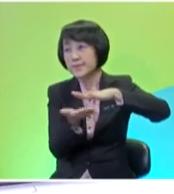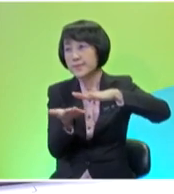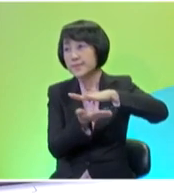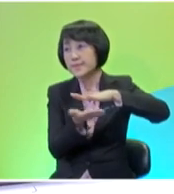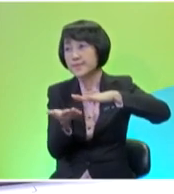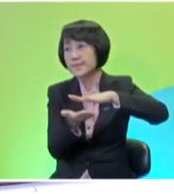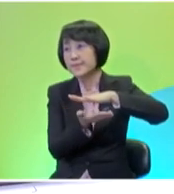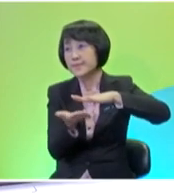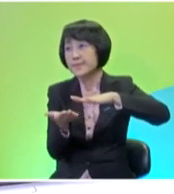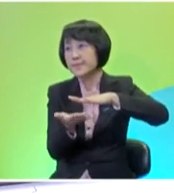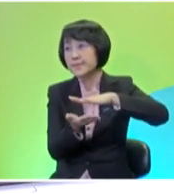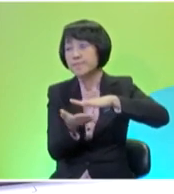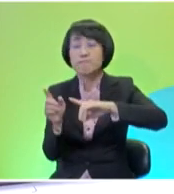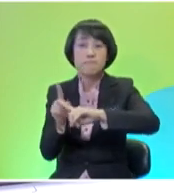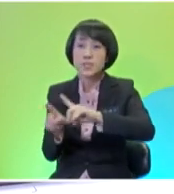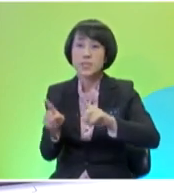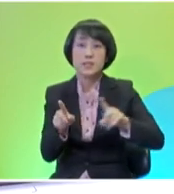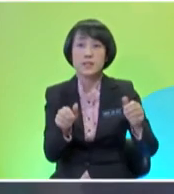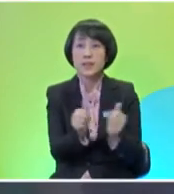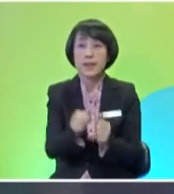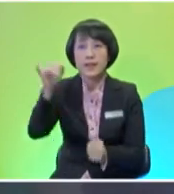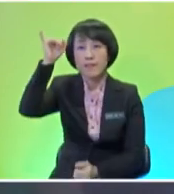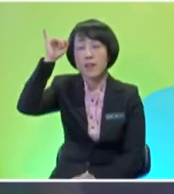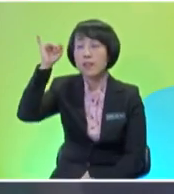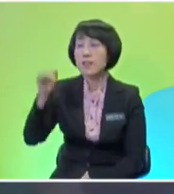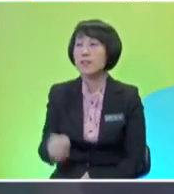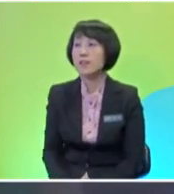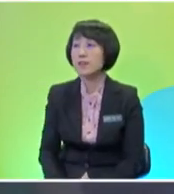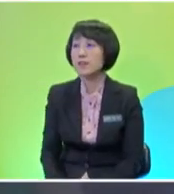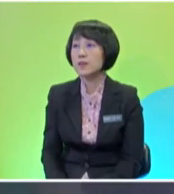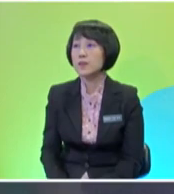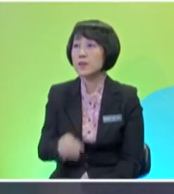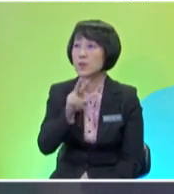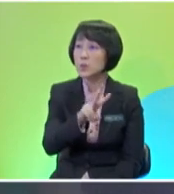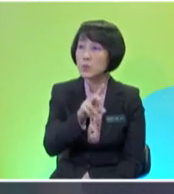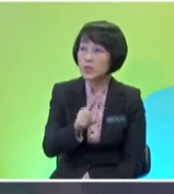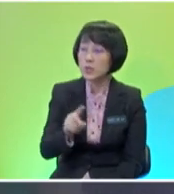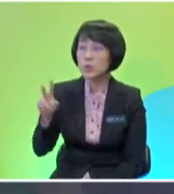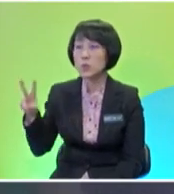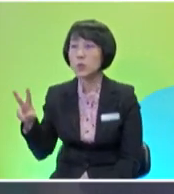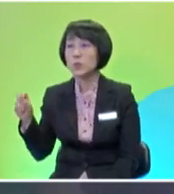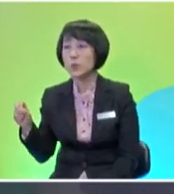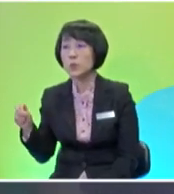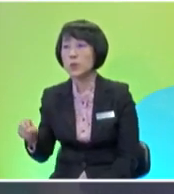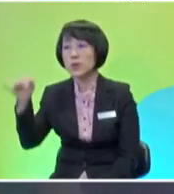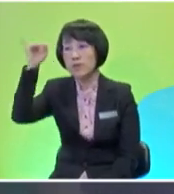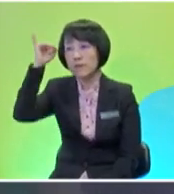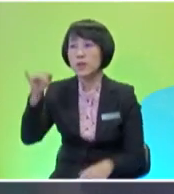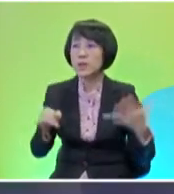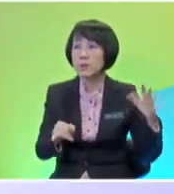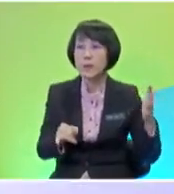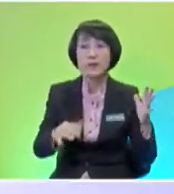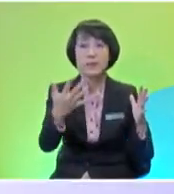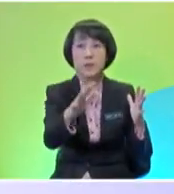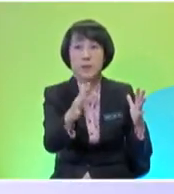okay, macam tapak saya ni berbeza. Okay, dengan Irfan saiz dia. Okay, yang ini 21, yang ini 20. Betul. Okay, macam Irfan 15 darab dengan 15. Okay,